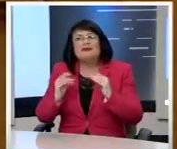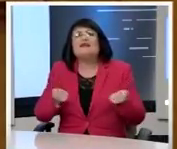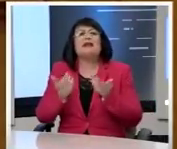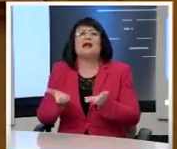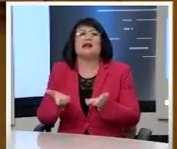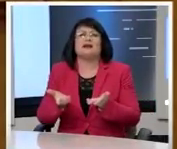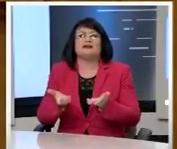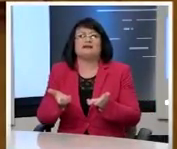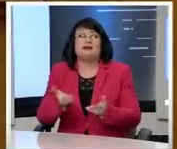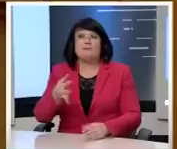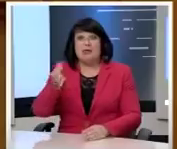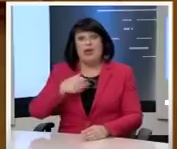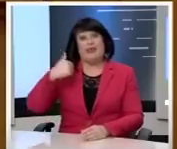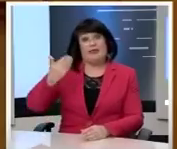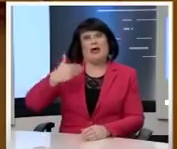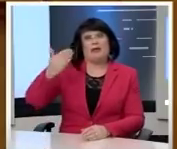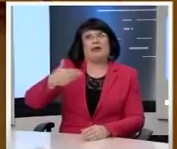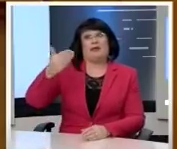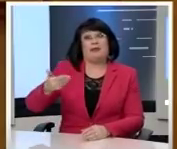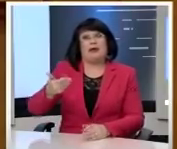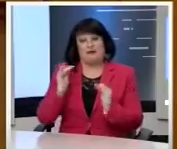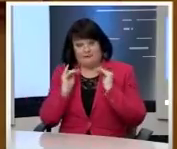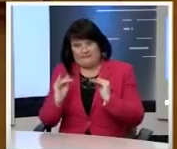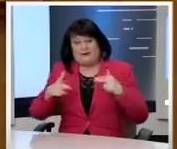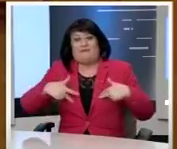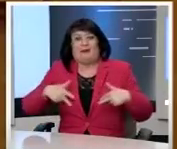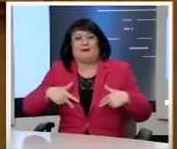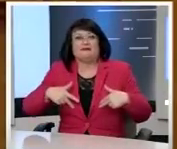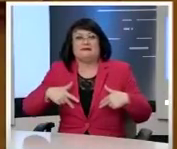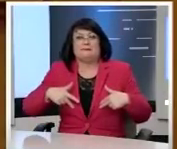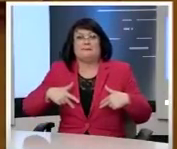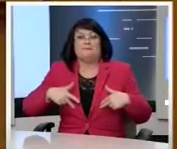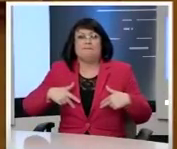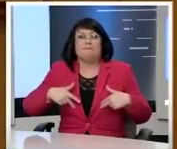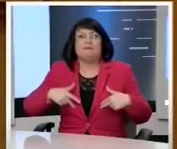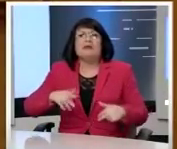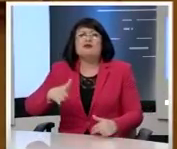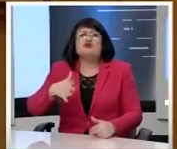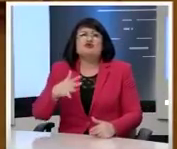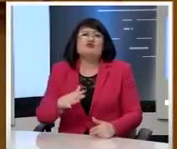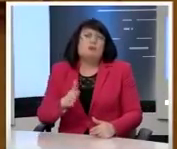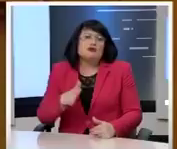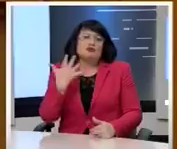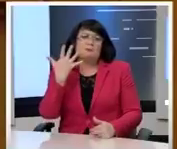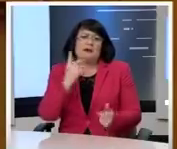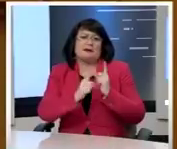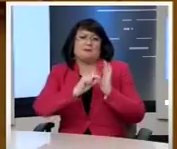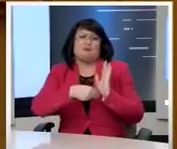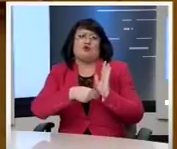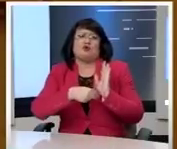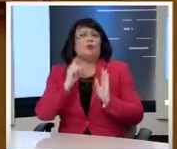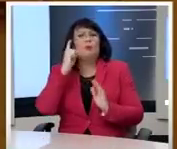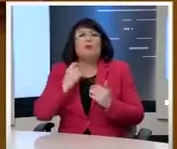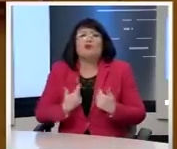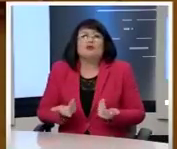κυβέρνηση και μη μας λέτε τι θα κάνατε εάν μένατε. Αν μένατε μπορεί να κάνατε άλλα 5 μνημόνια. Ποιο είναι το στοιχείο, το